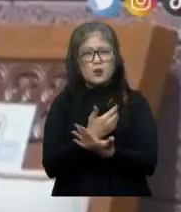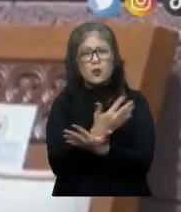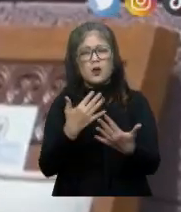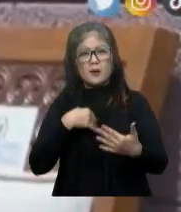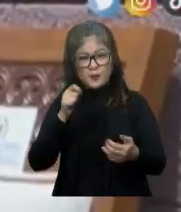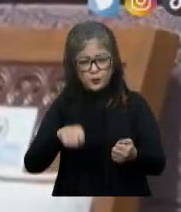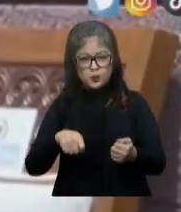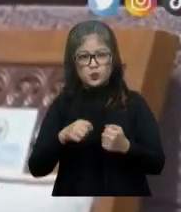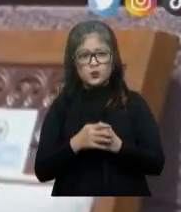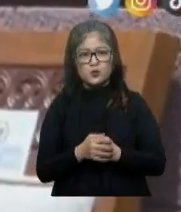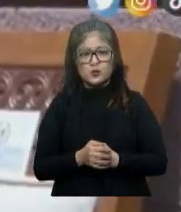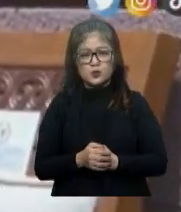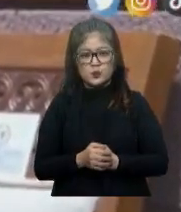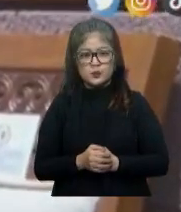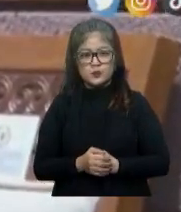masyarakat